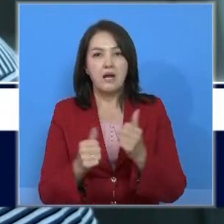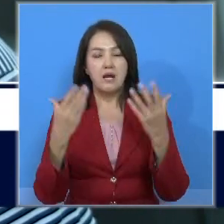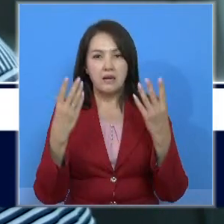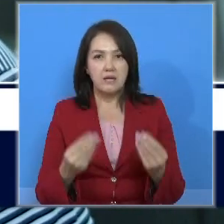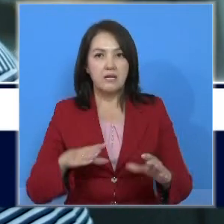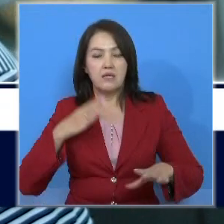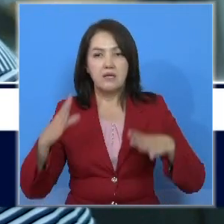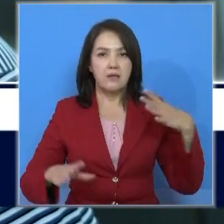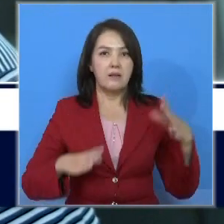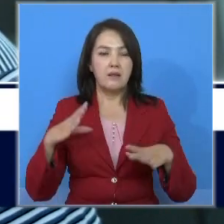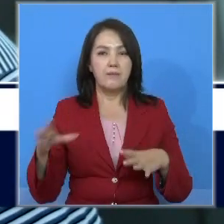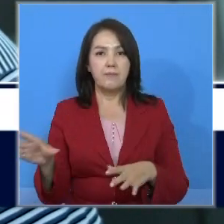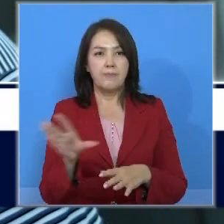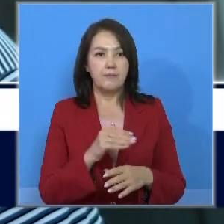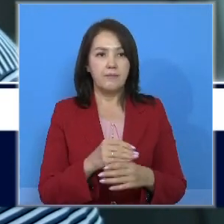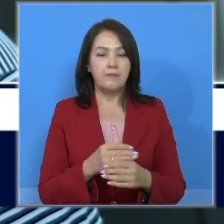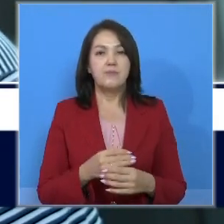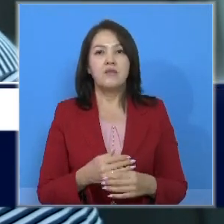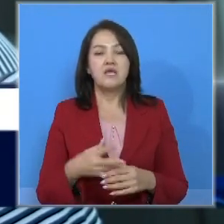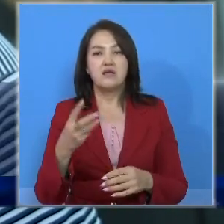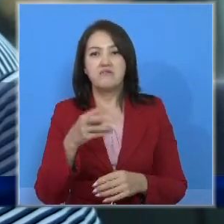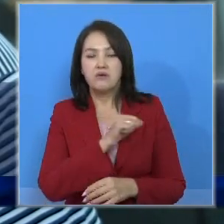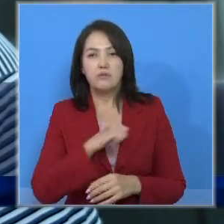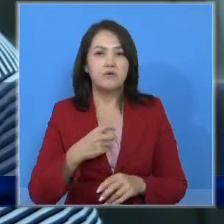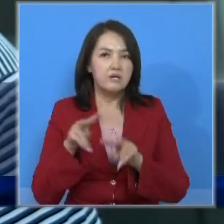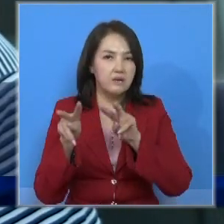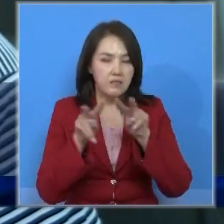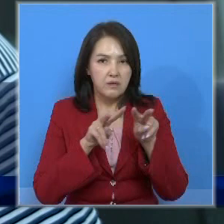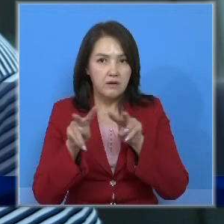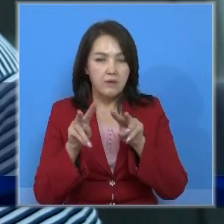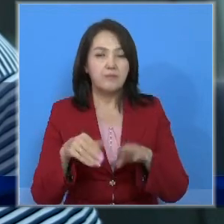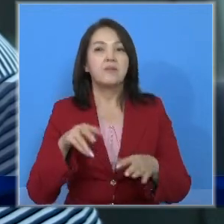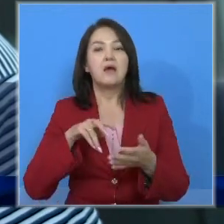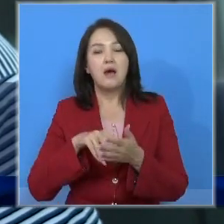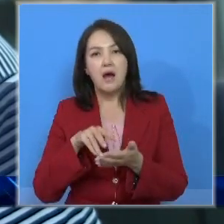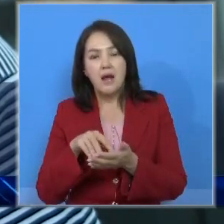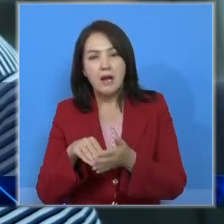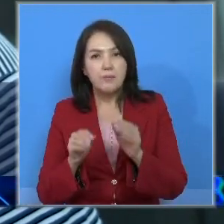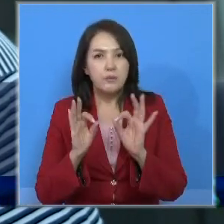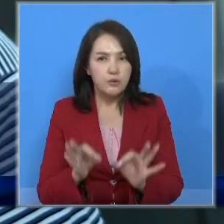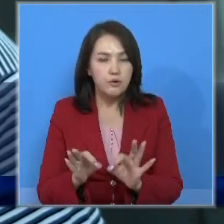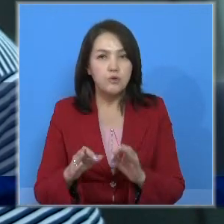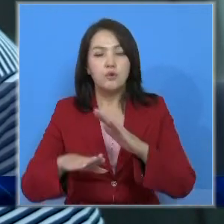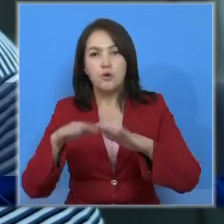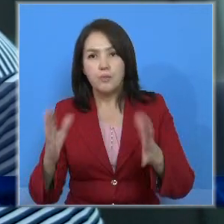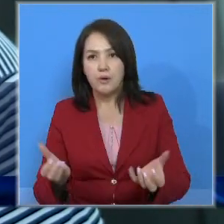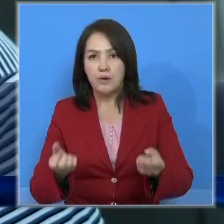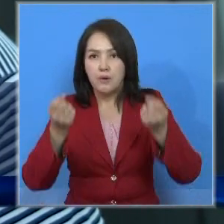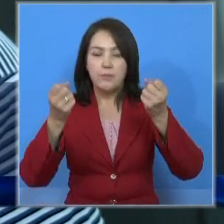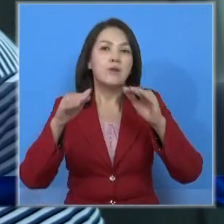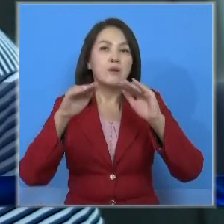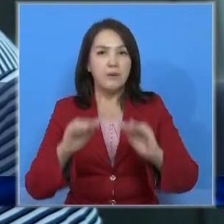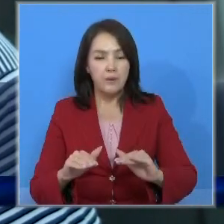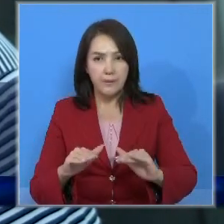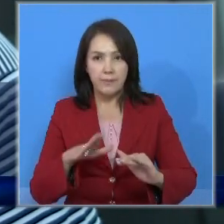келіп, оның барлығын мына Евгений өзі қарап қадағалап отырады. Аяғымызды дұрыс салуымызды, қолымызды дұрыс көтеруімізді,